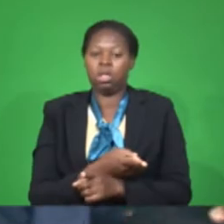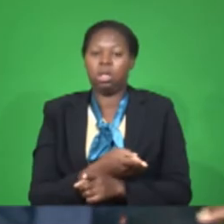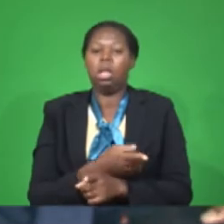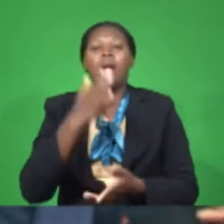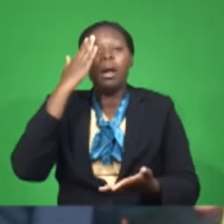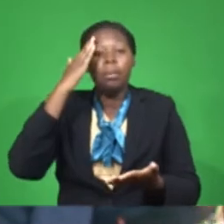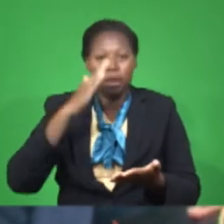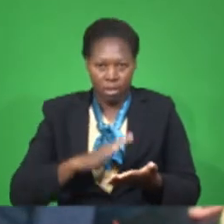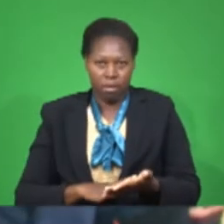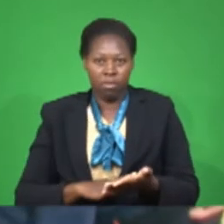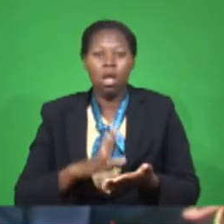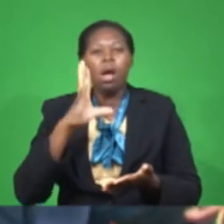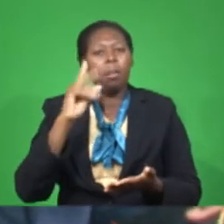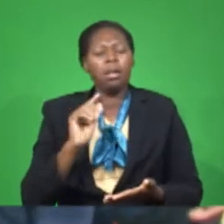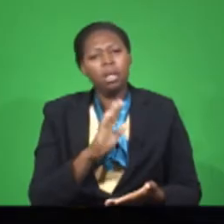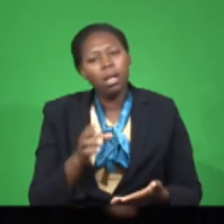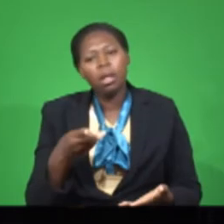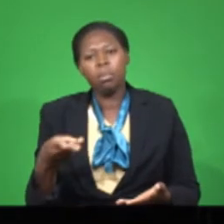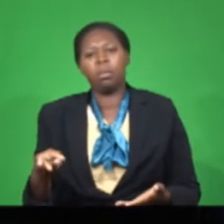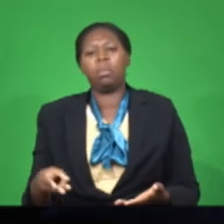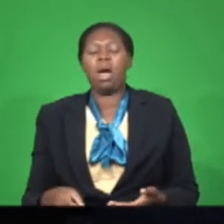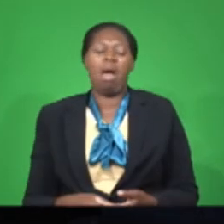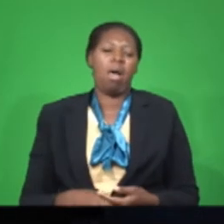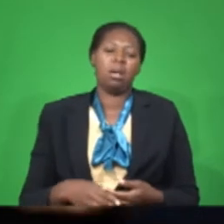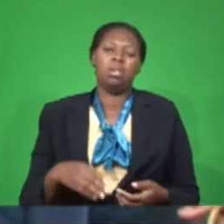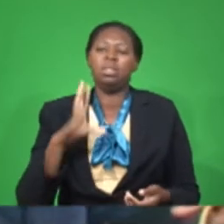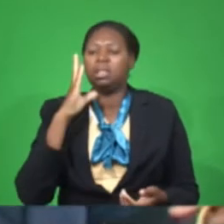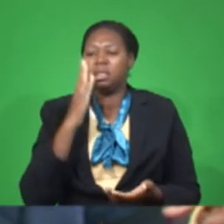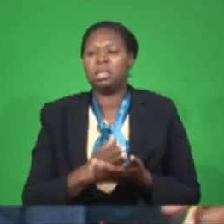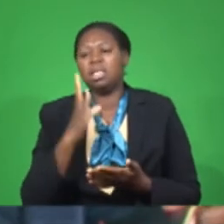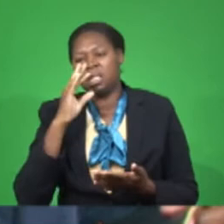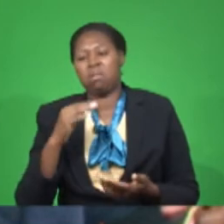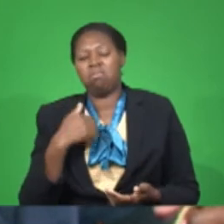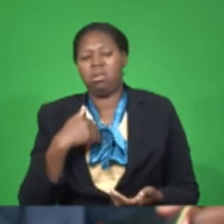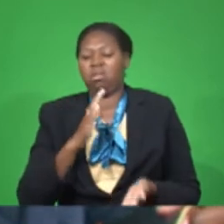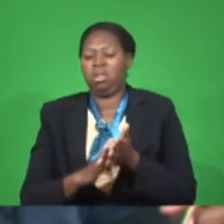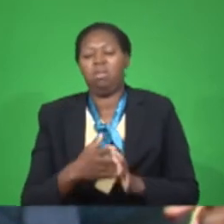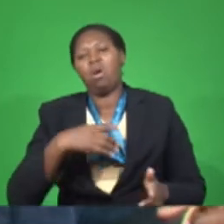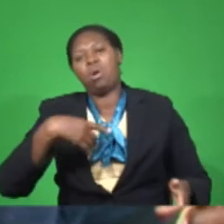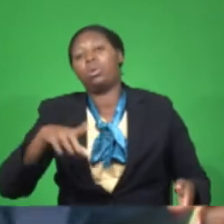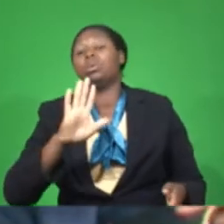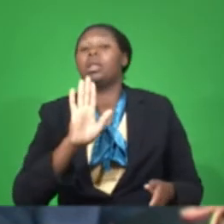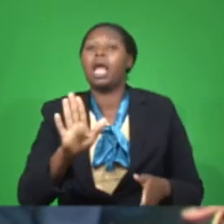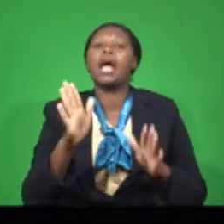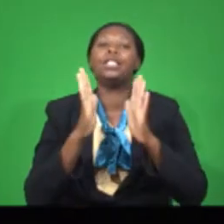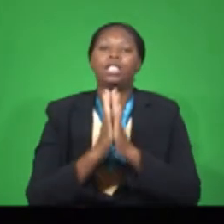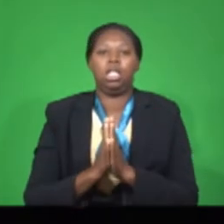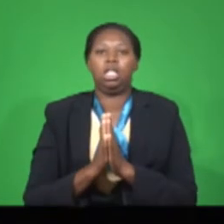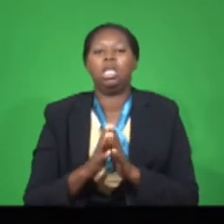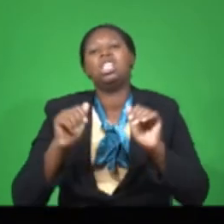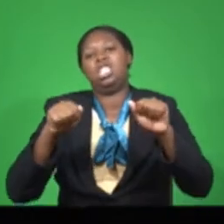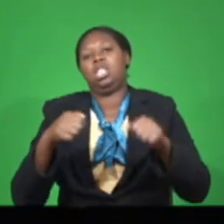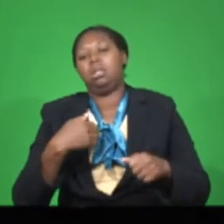kutiwe anengaende kuchechi yavo aiyo kana kutongoita kaudhiniwe kekutongoti so what endorana nemurume wavo so what yeah.